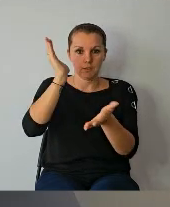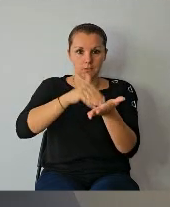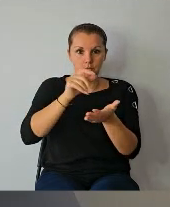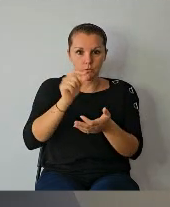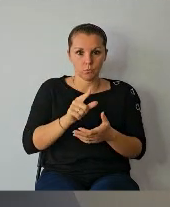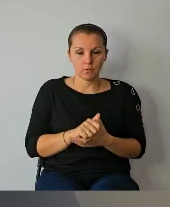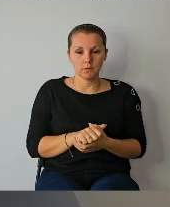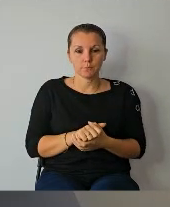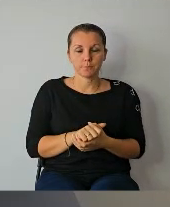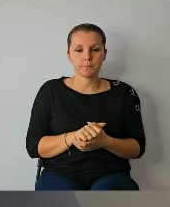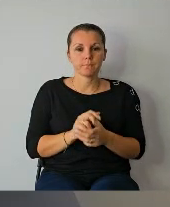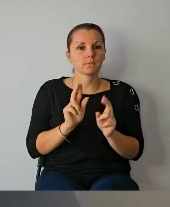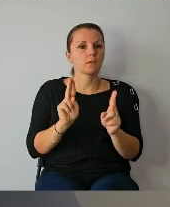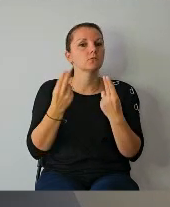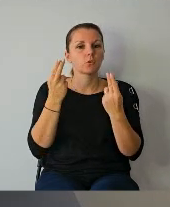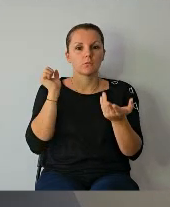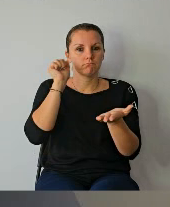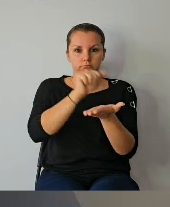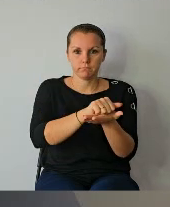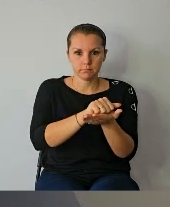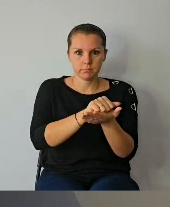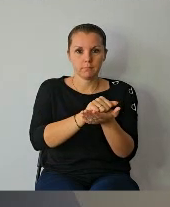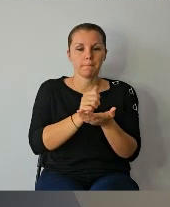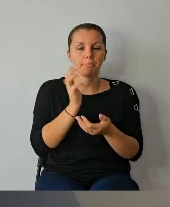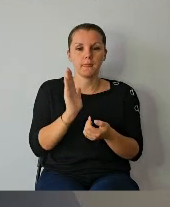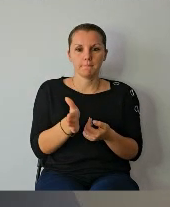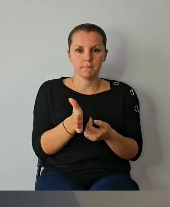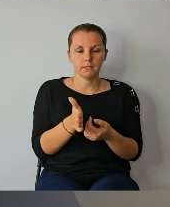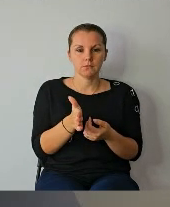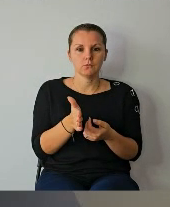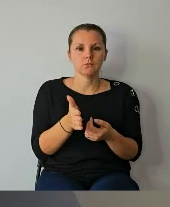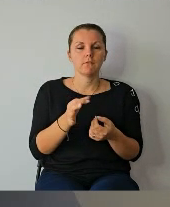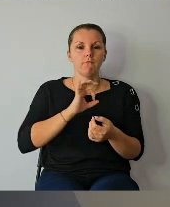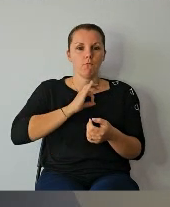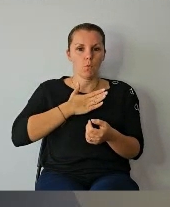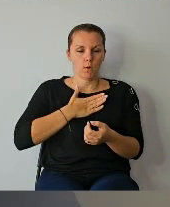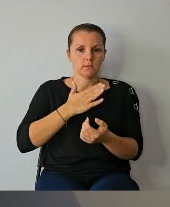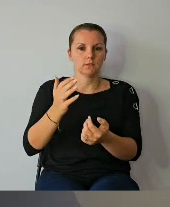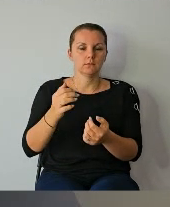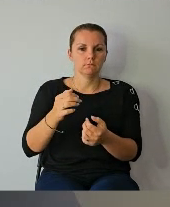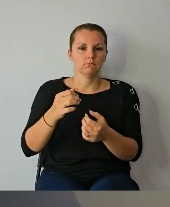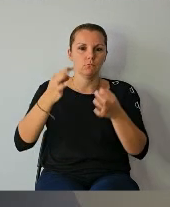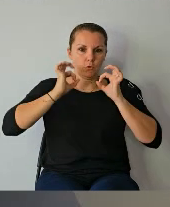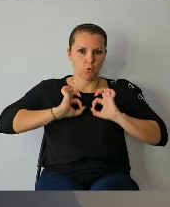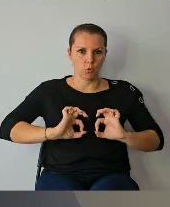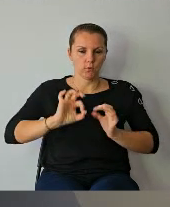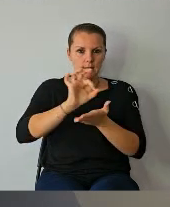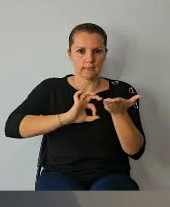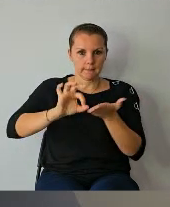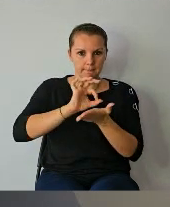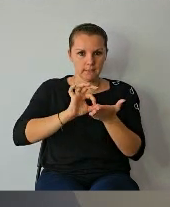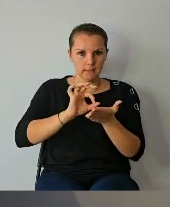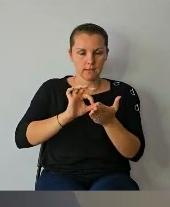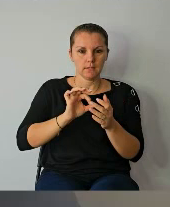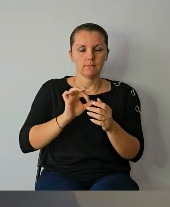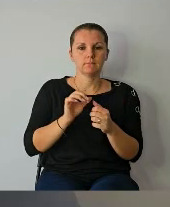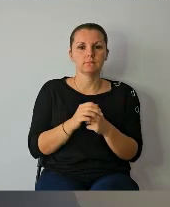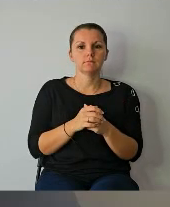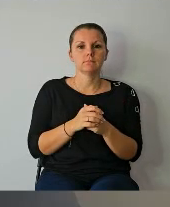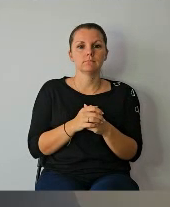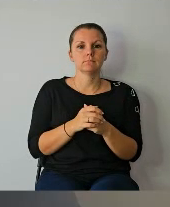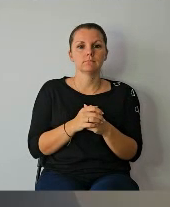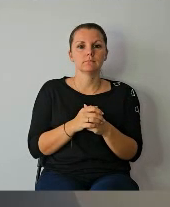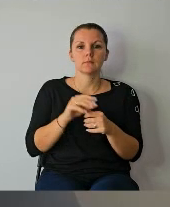zł. Źródłem pokrycia tego zobowiązania będą dochody własne gminy pozyskane w